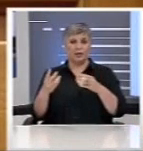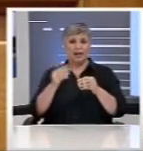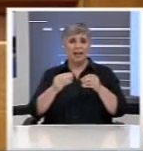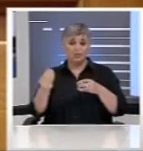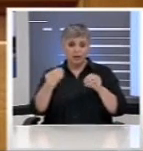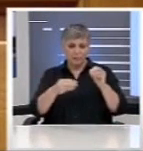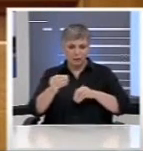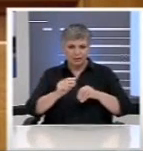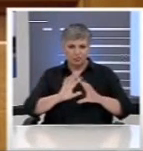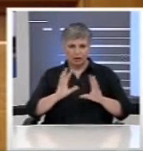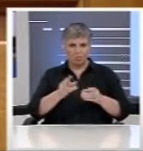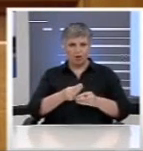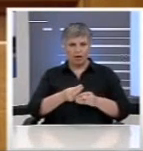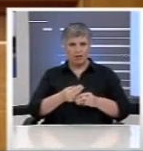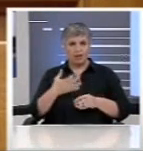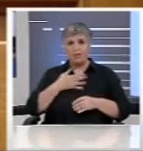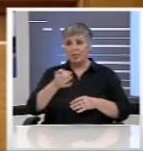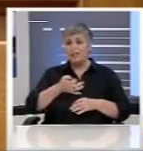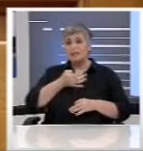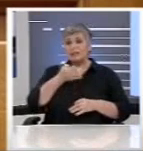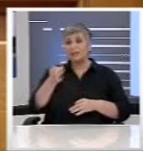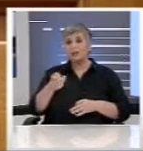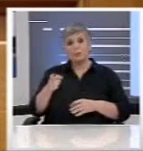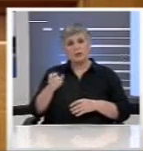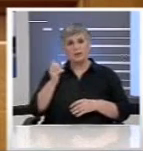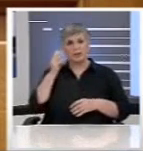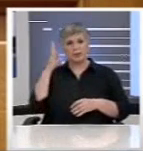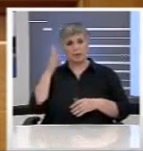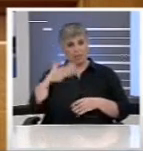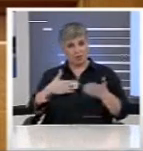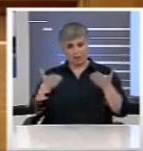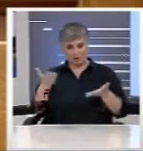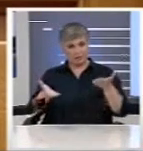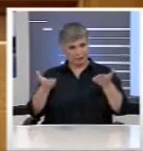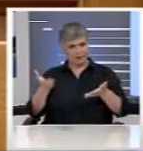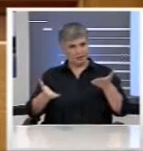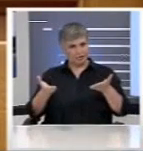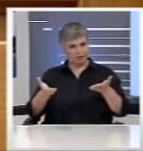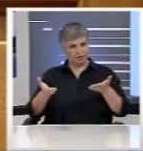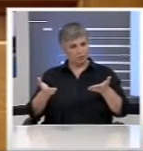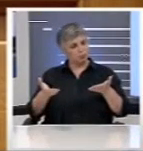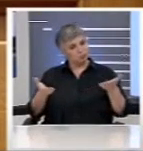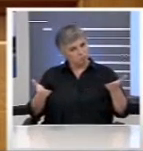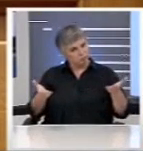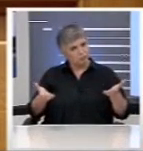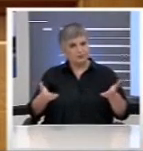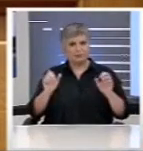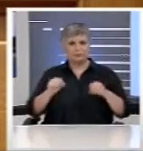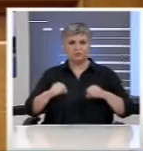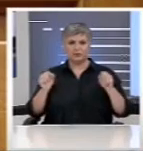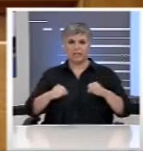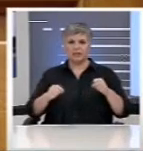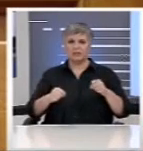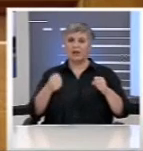Θέλετε να σας θυμίσω, κύριε Μητσοτάκη, αν θέλετε να τα συγκρίνουμε έτσι, να τα συγκρίνουμε έτσι λοιπόν. τύπου μπακαλόγα του